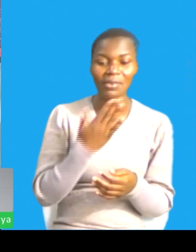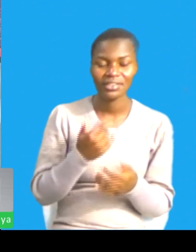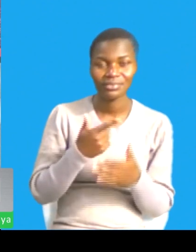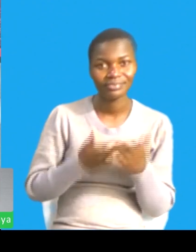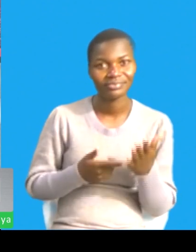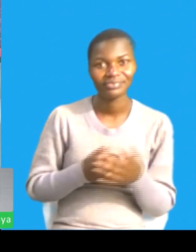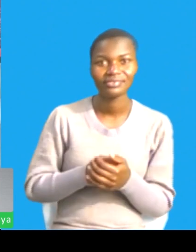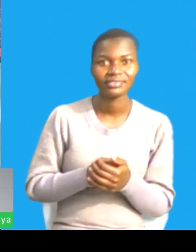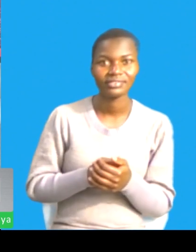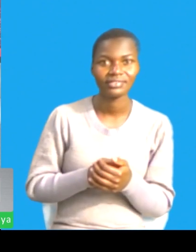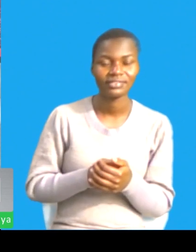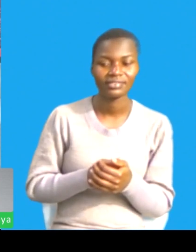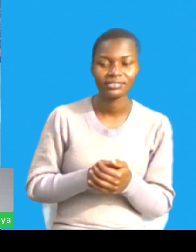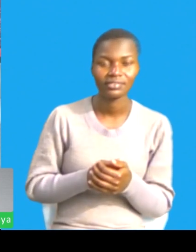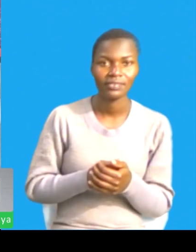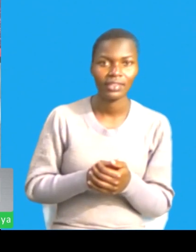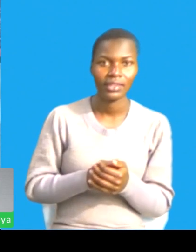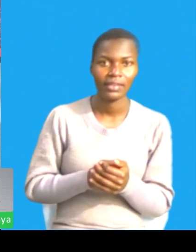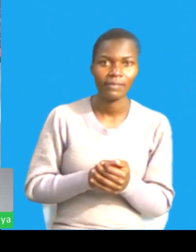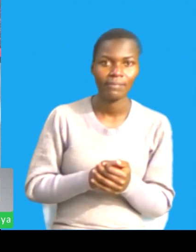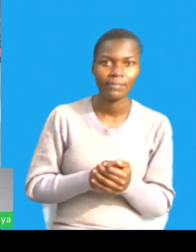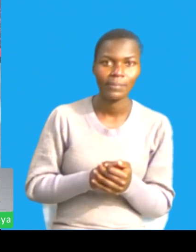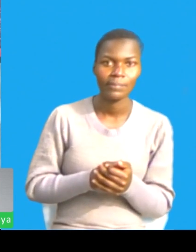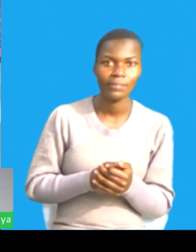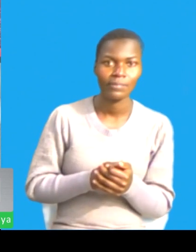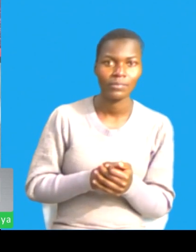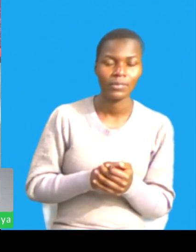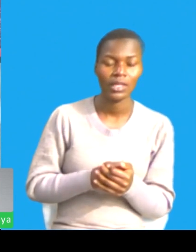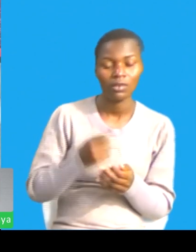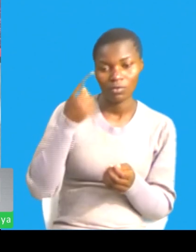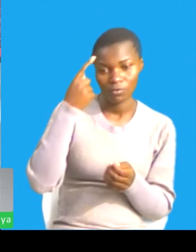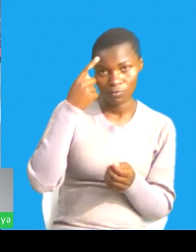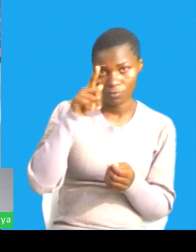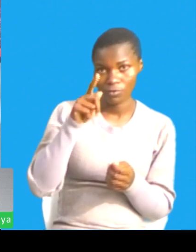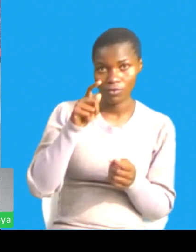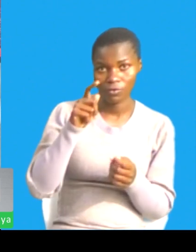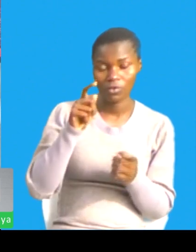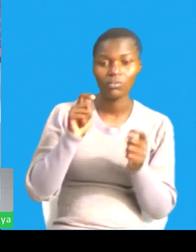What is it that he wants? Raila Amolo for Odinga, this procession stroke